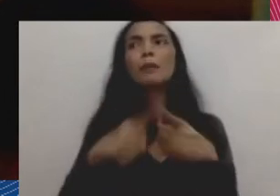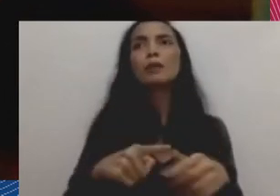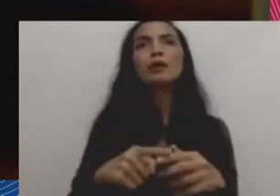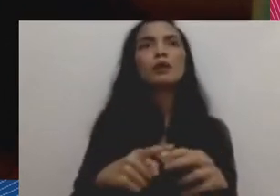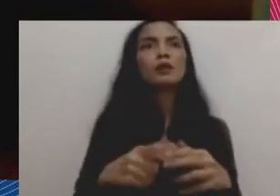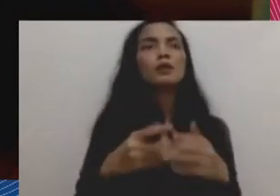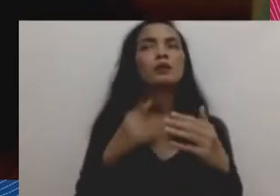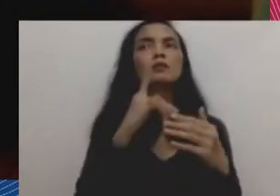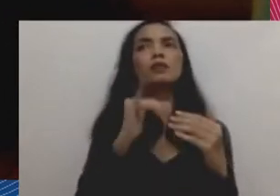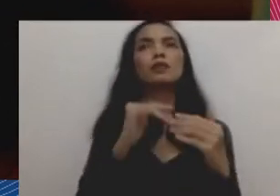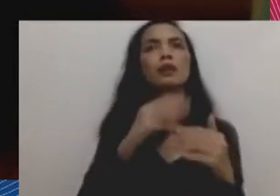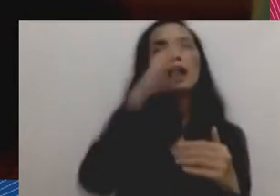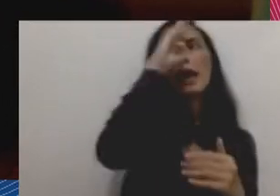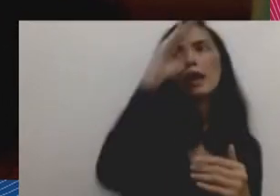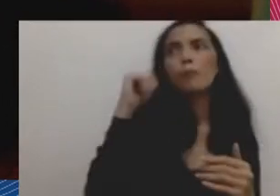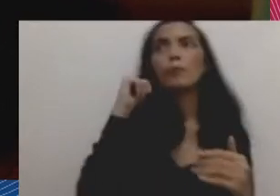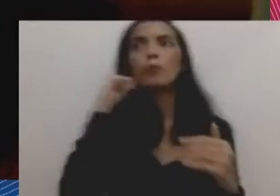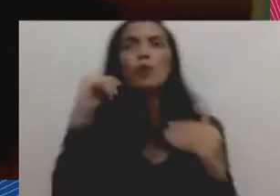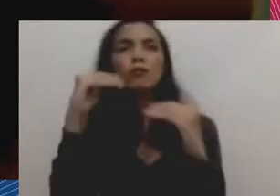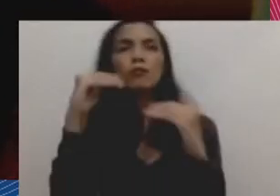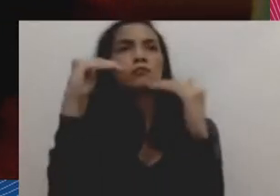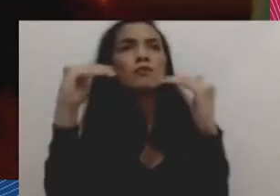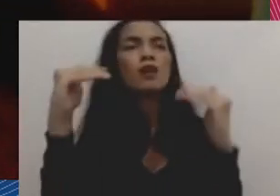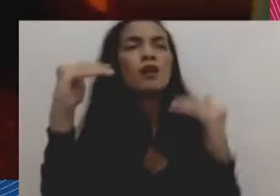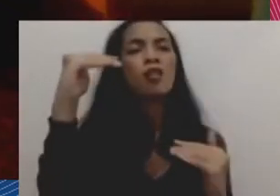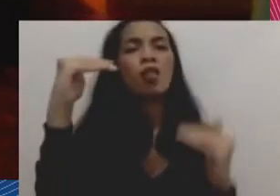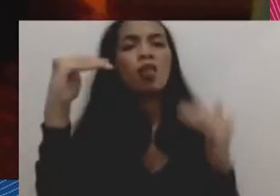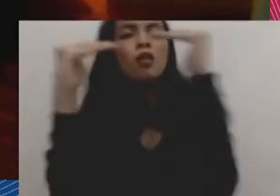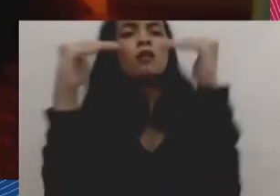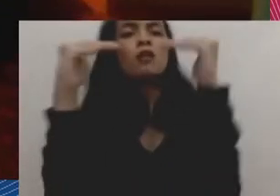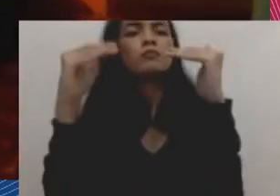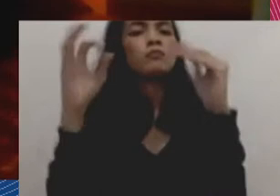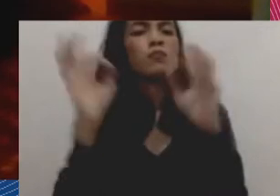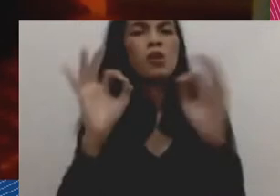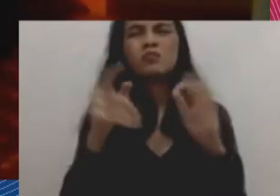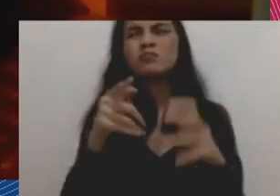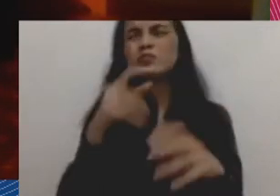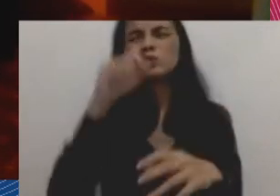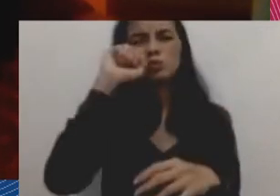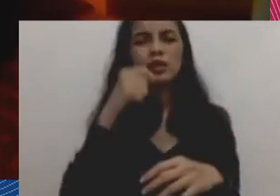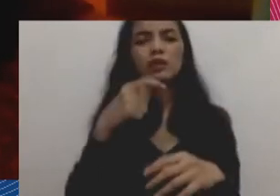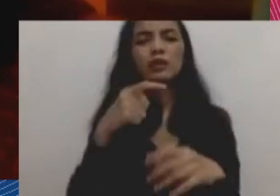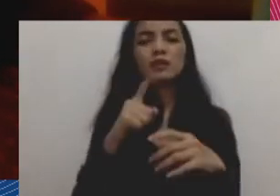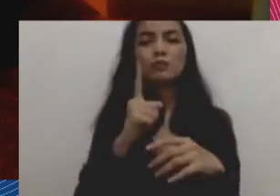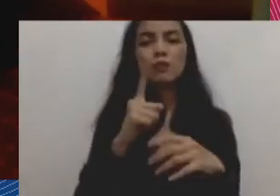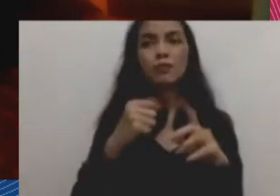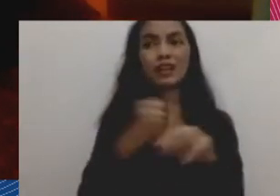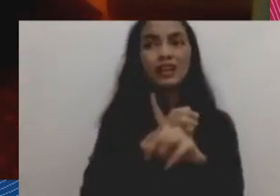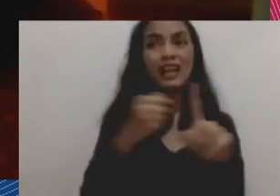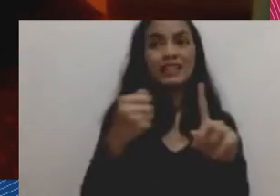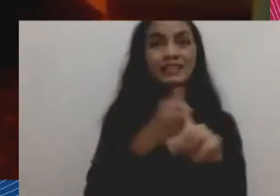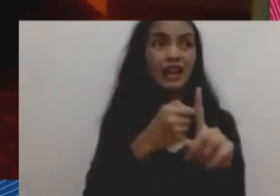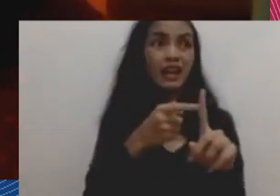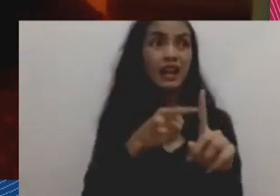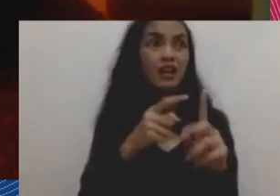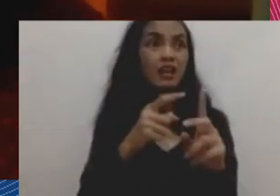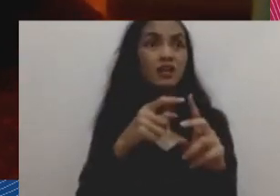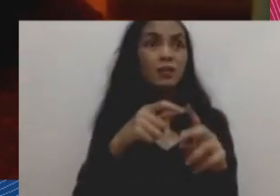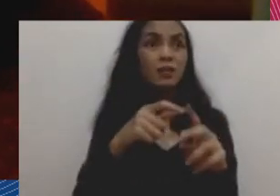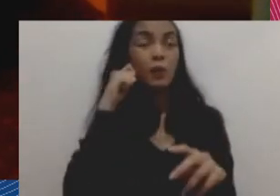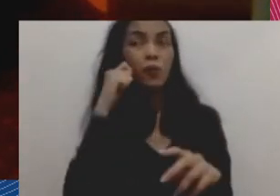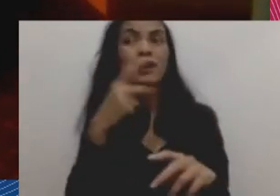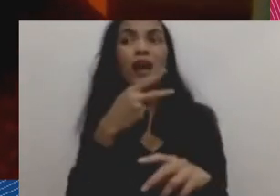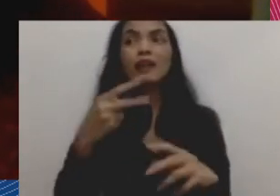Jadi ini sebetulnya persoalan kita semua, dunia yang penuh kekerasan itu bukan hanya persoalan perempuan, tapi ini persoalan dunia gitu.